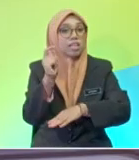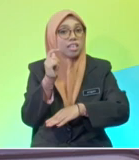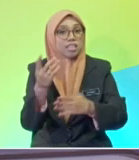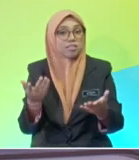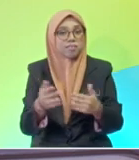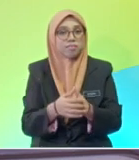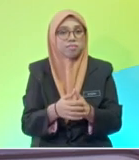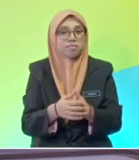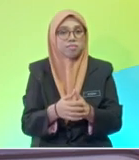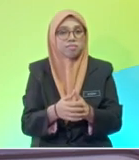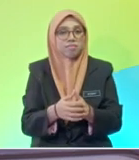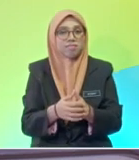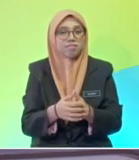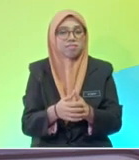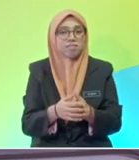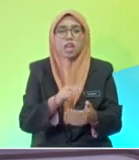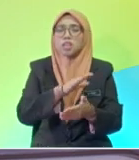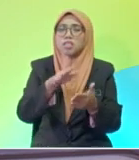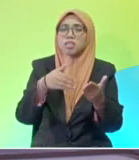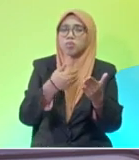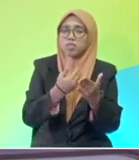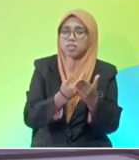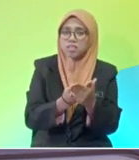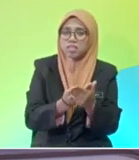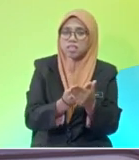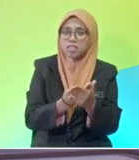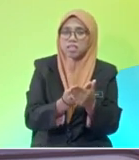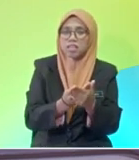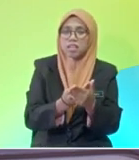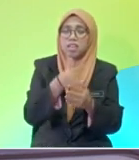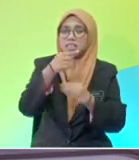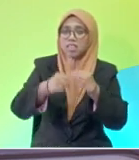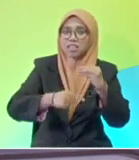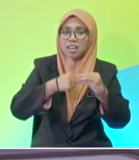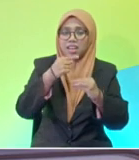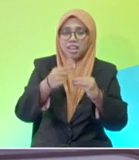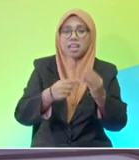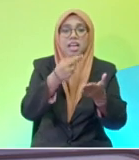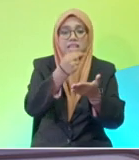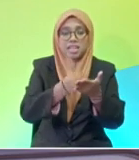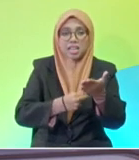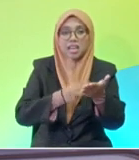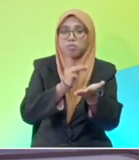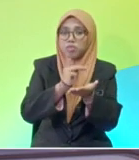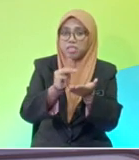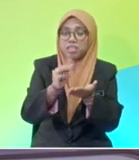kita berpantun tadi semua berkisahkan tentang nilai mumi baik